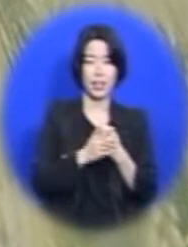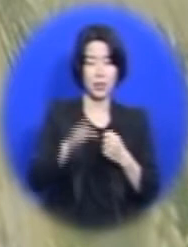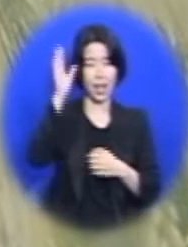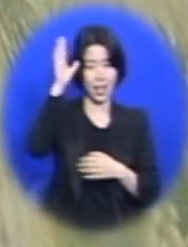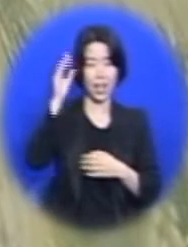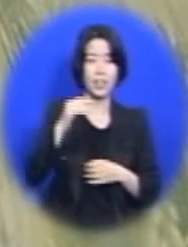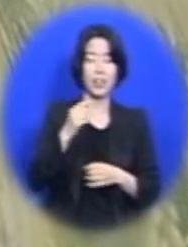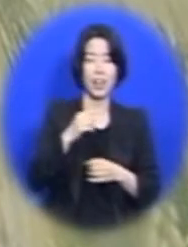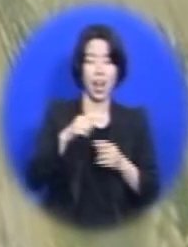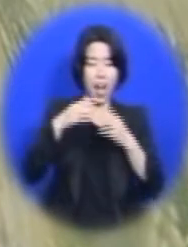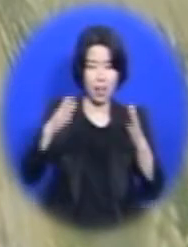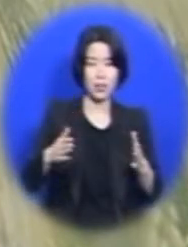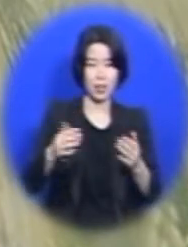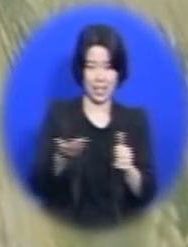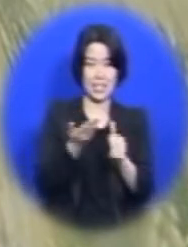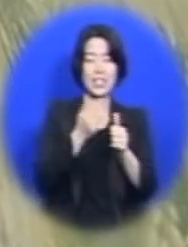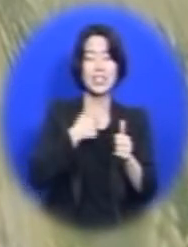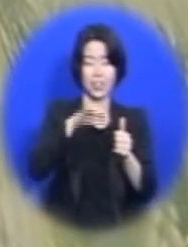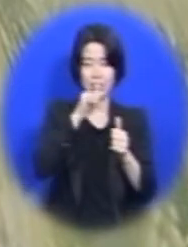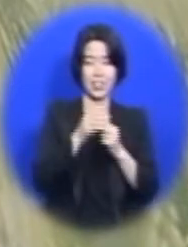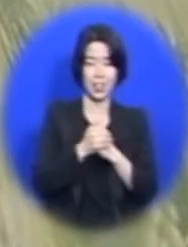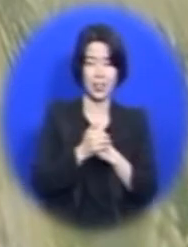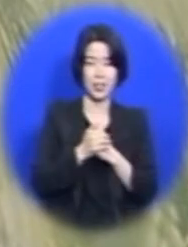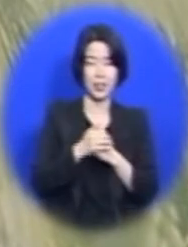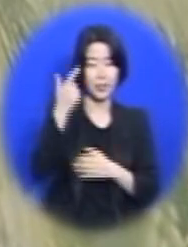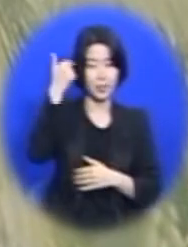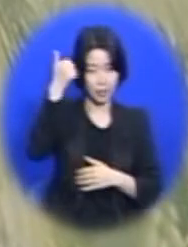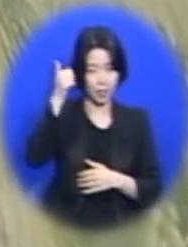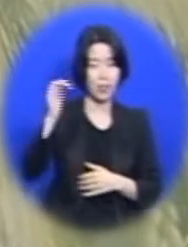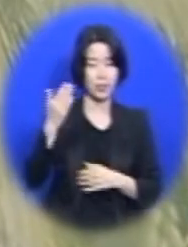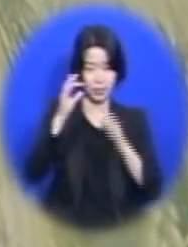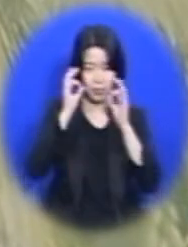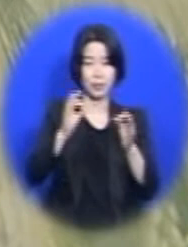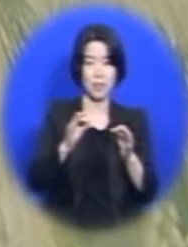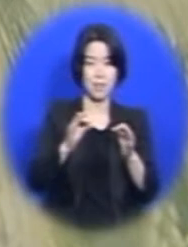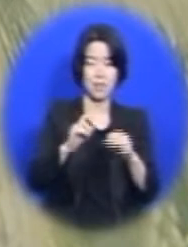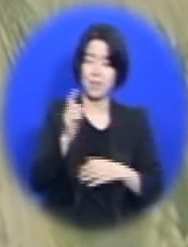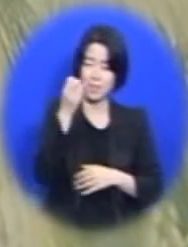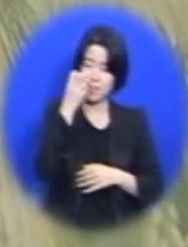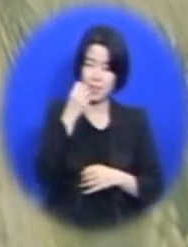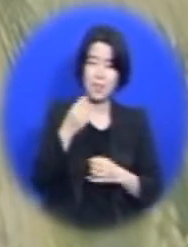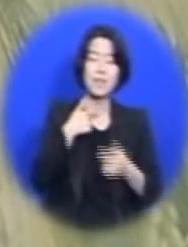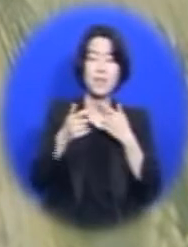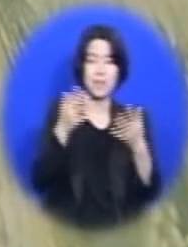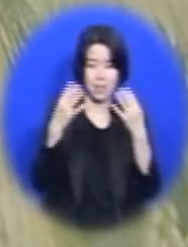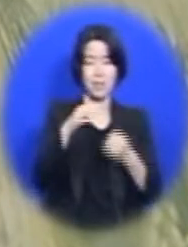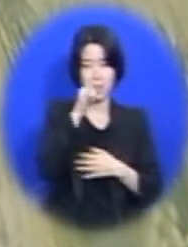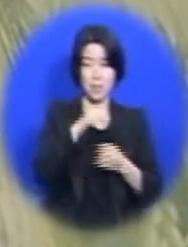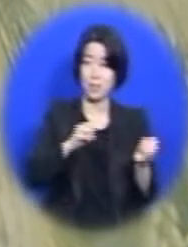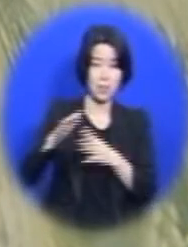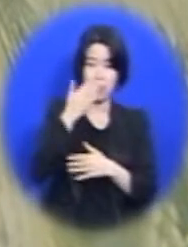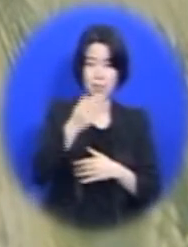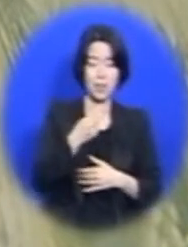한동안 길렀던 적도 있어요. 네. 목사가 되다 보니까 별 희한한 경험을 다 합니다. 어떻게 버릴 수도